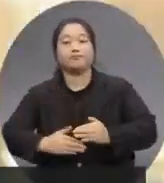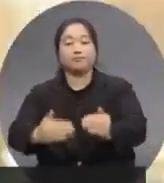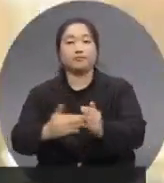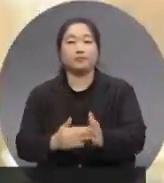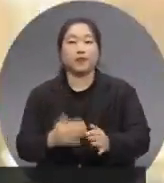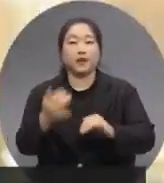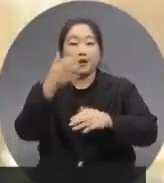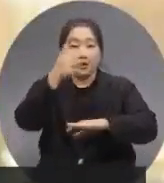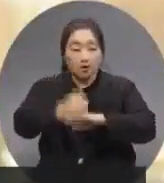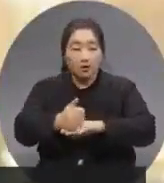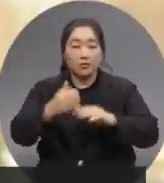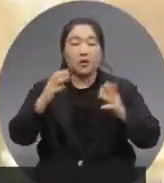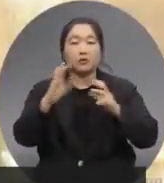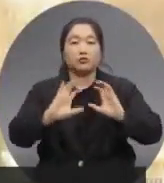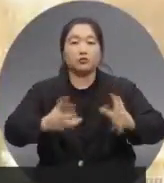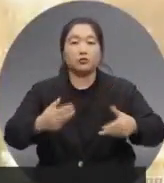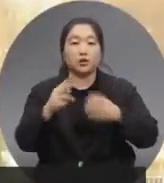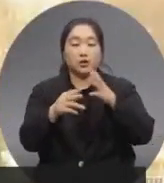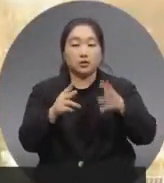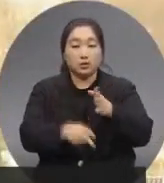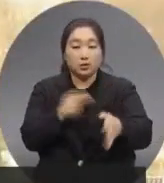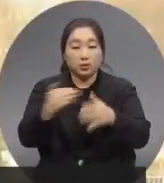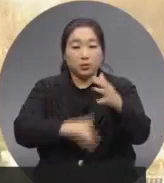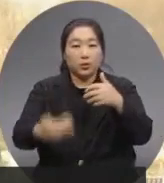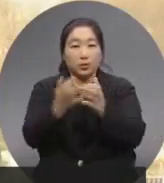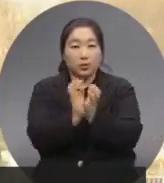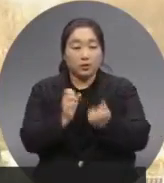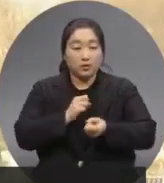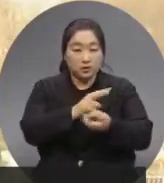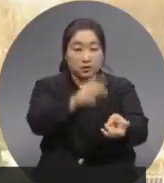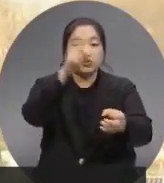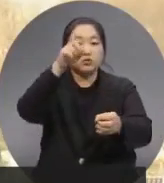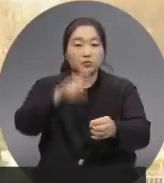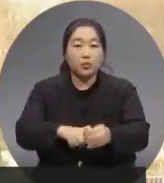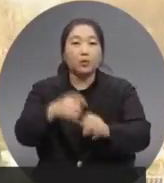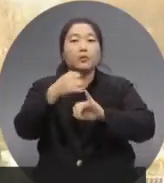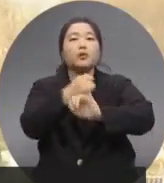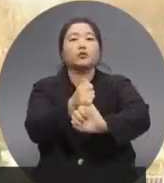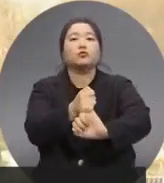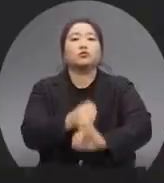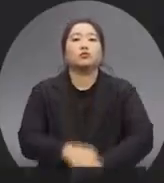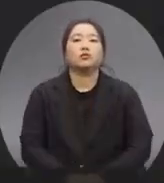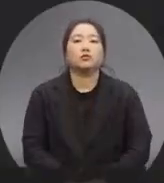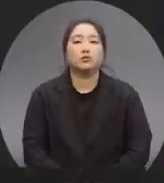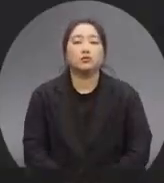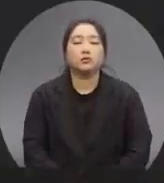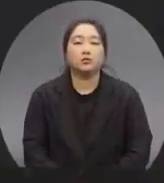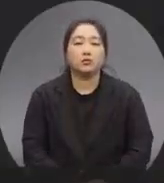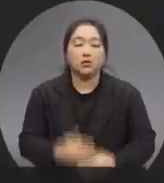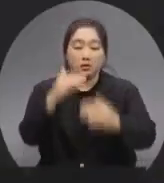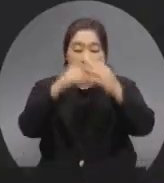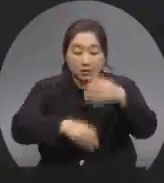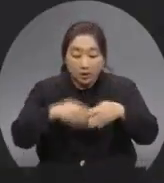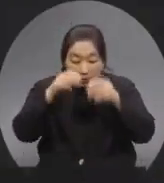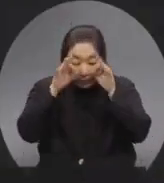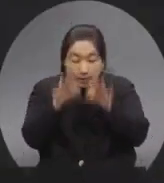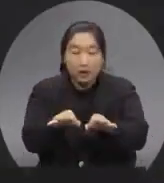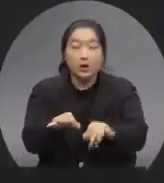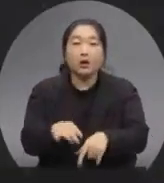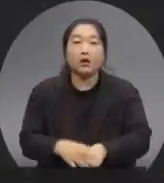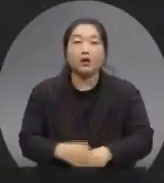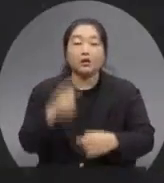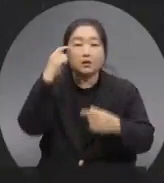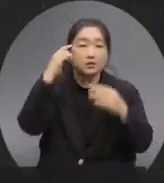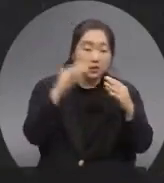의견 결과를 국가 철도공단에 제출해야 하는 계명을 위한 필수 절차입니다 내용을 들여다보니